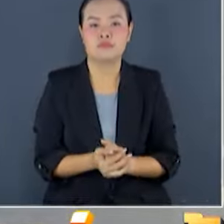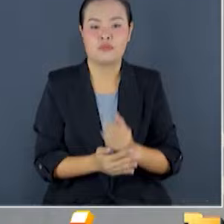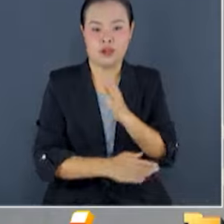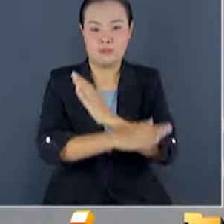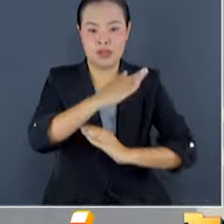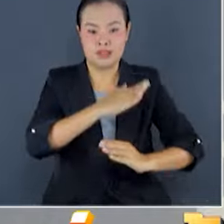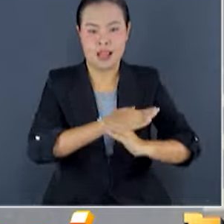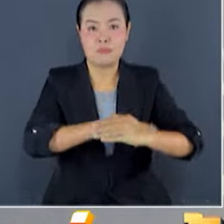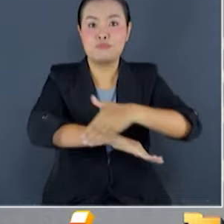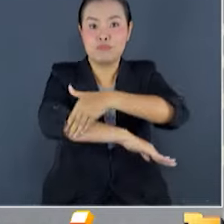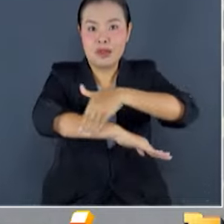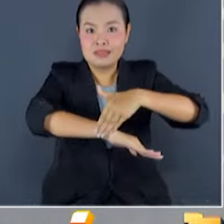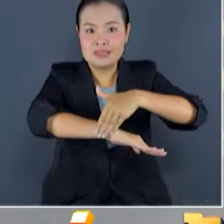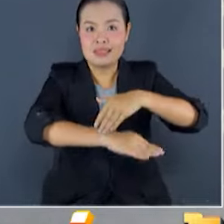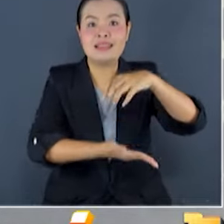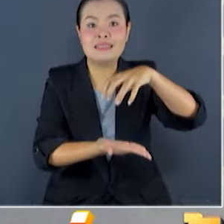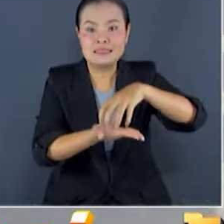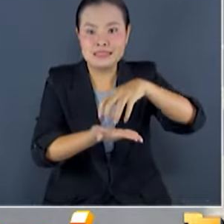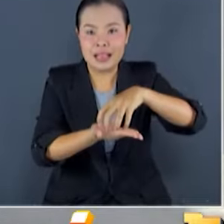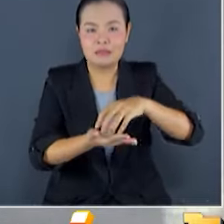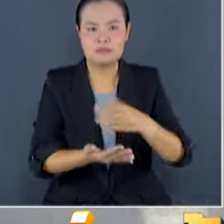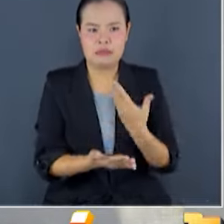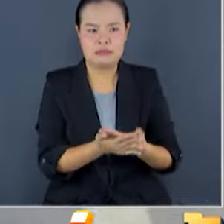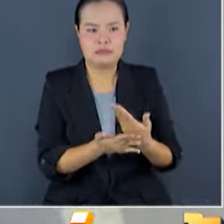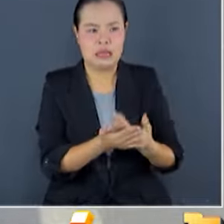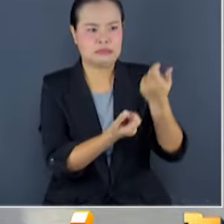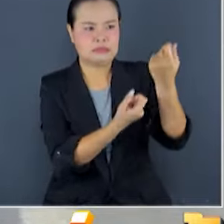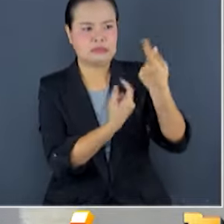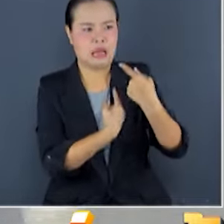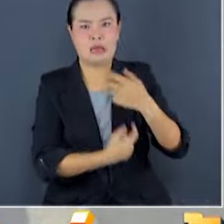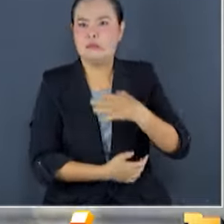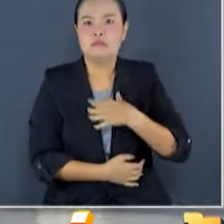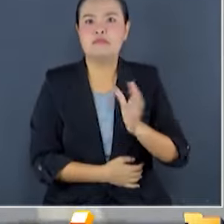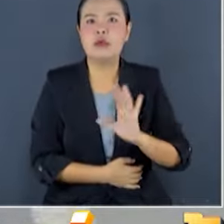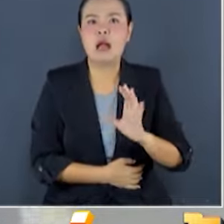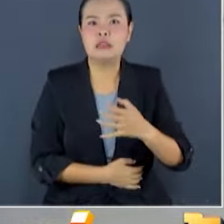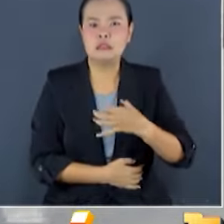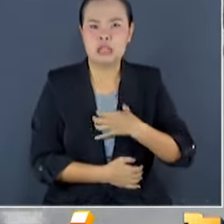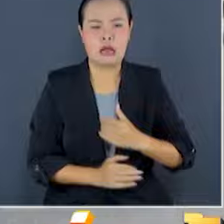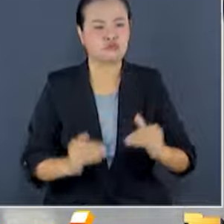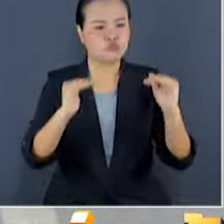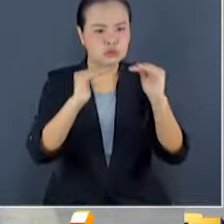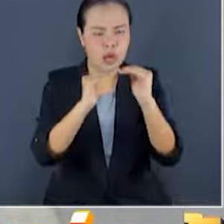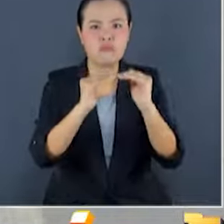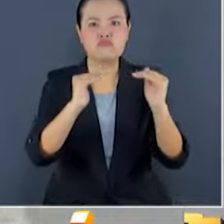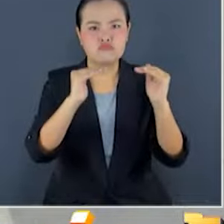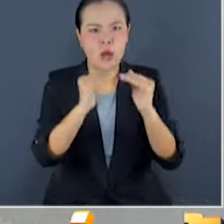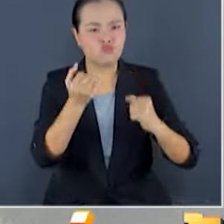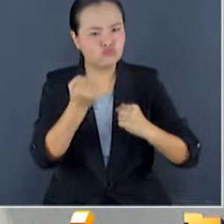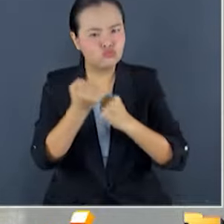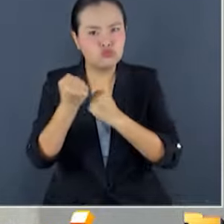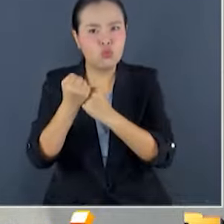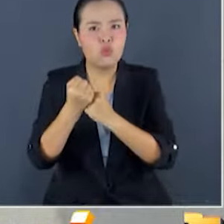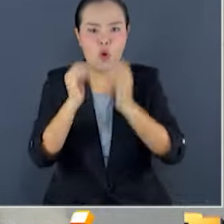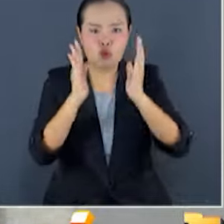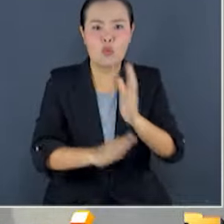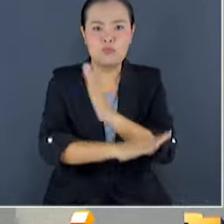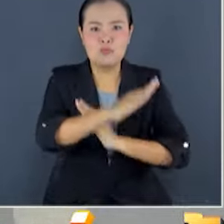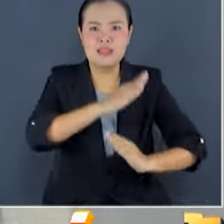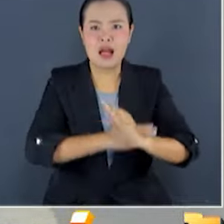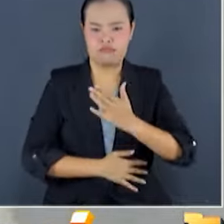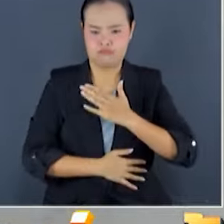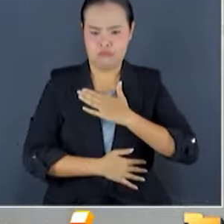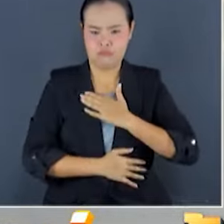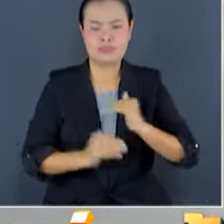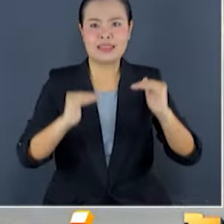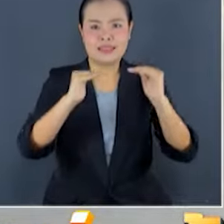จะไปกรมบัญชีกลางฮะคือตอนนี้ไม่ได้อยากได้เงินละบอกว่าไงรู้ไหมอยากจะไปทวงความยุติธรรมให้กับคนพิการคนอื่นหลังจากตัวเองเนี่ยถูกตั